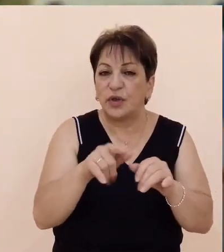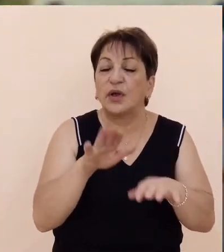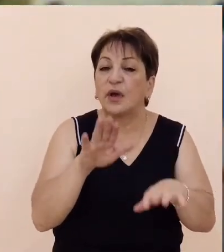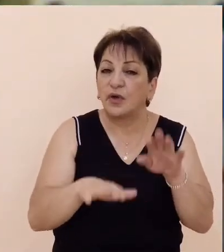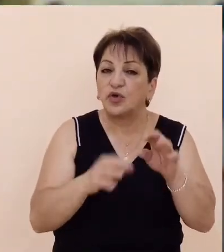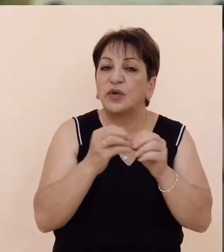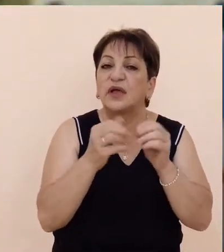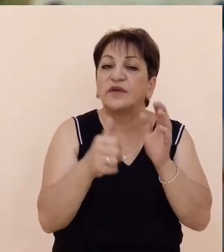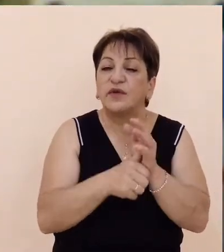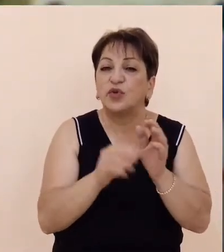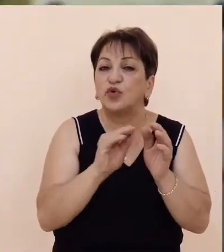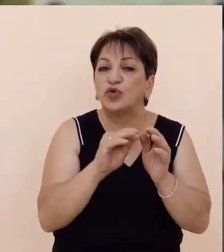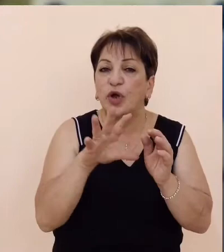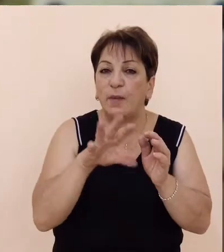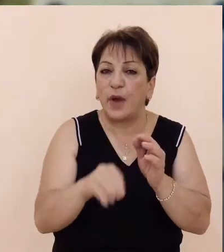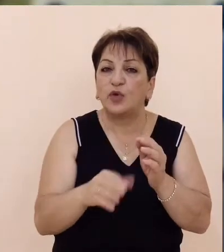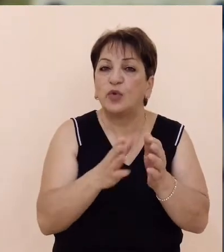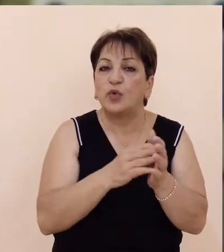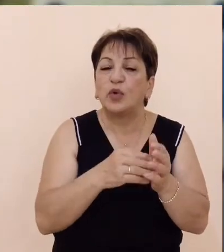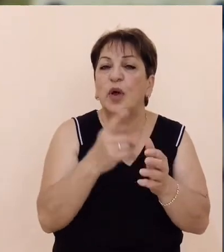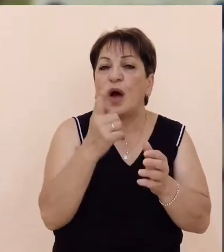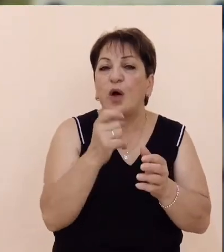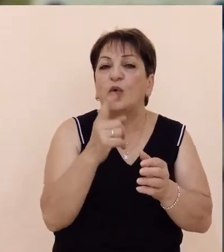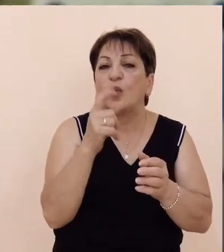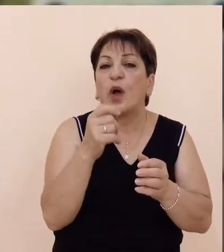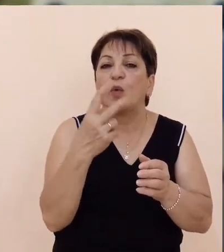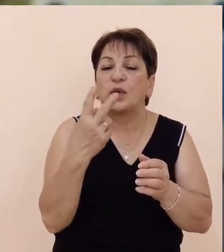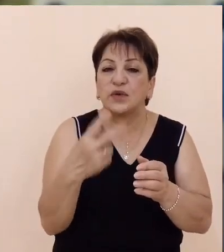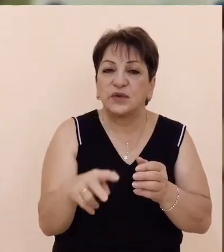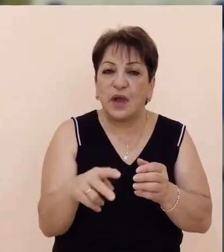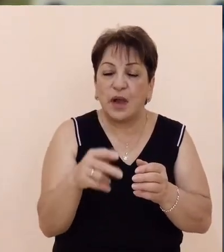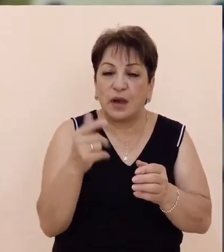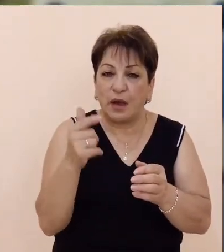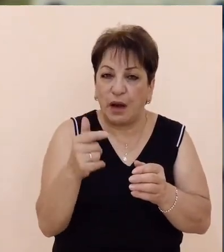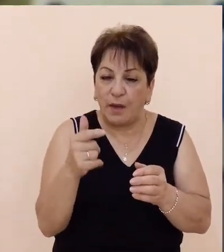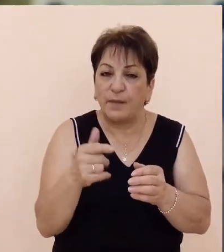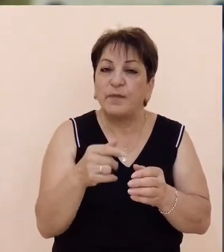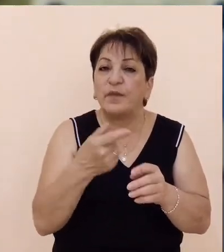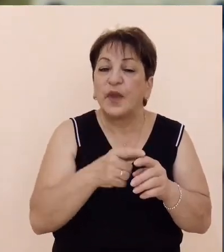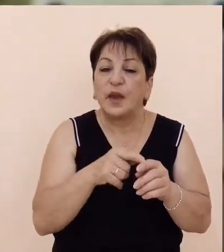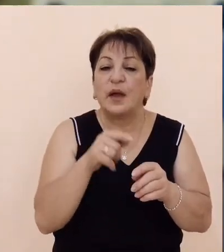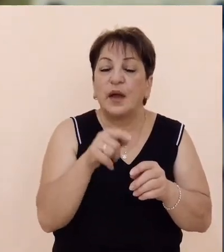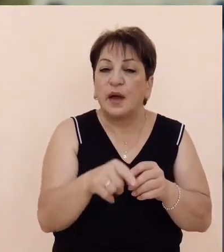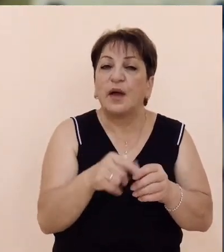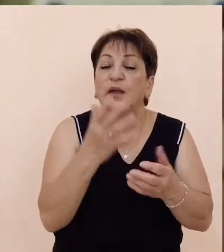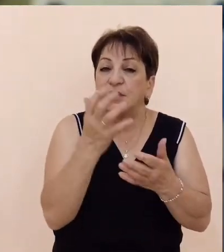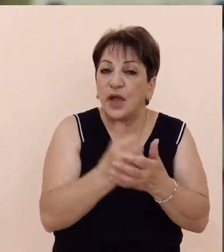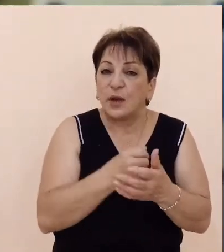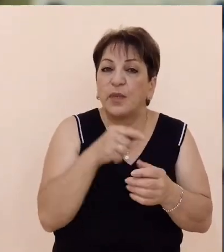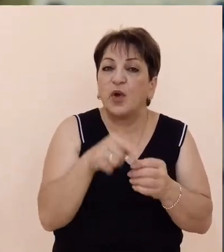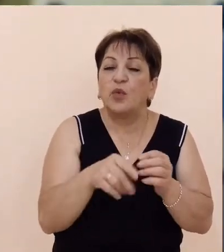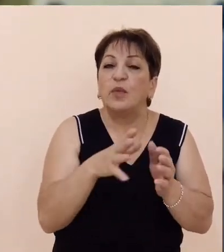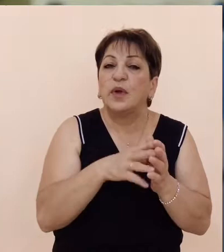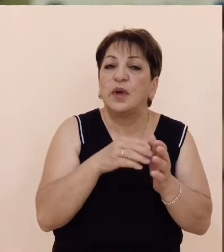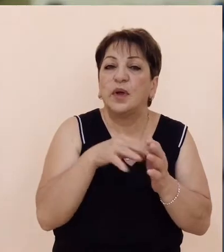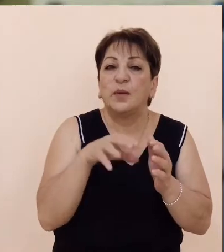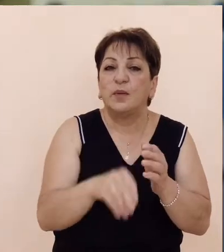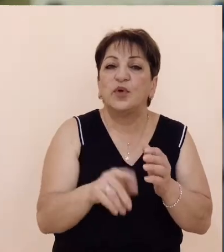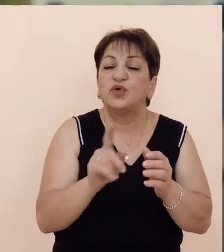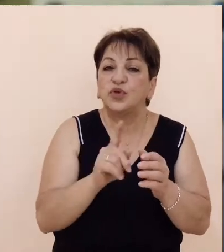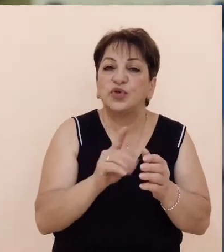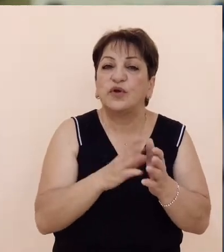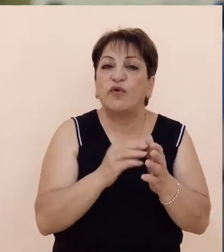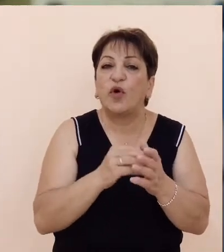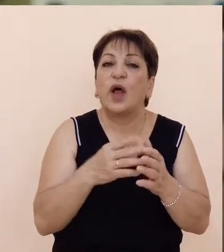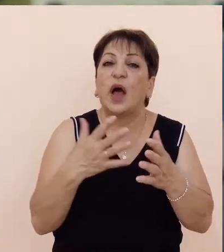16-րդ շաբաթում կազմ է մոտավորապես 100-ից 120 գրամ։ Նրա հիմնական ձեռքբերումը այս շաբաթականի կազմում է այն,